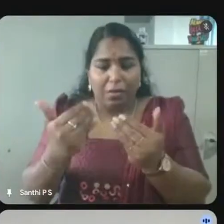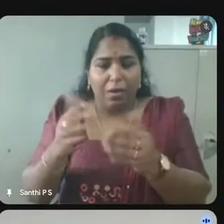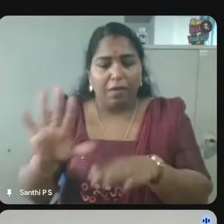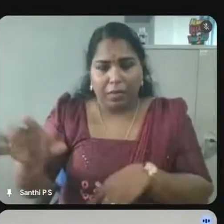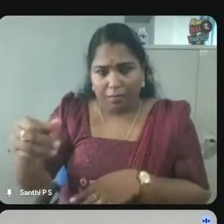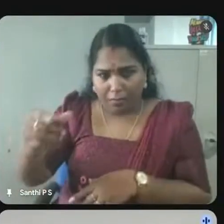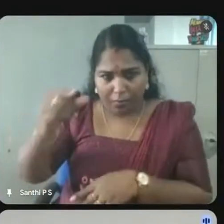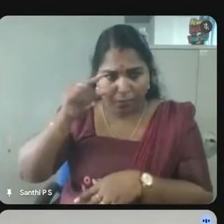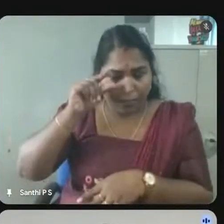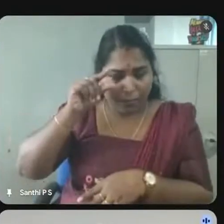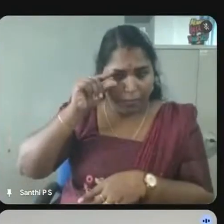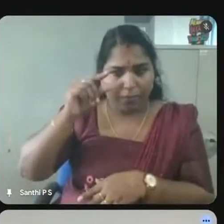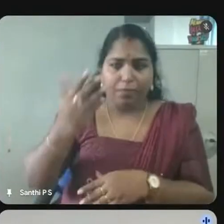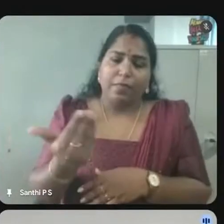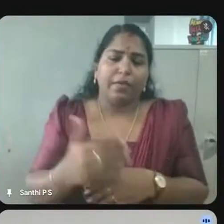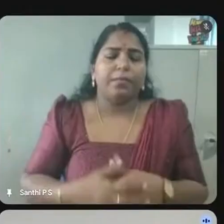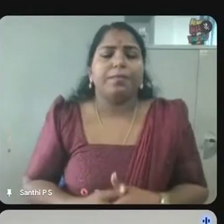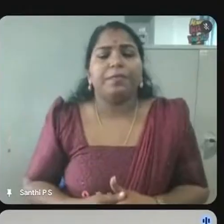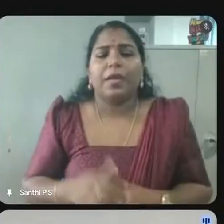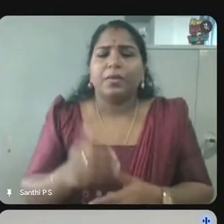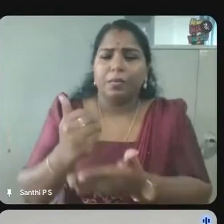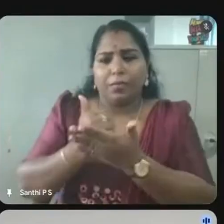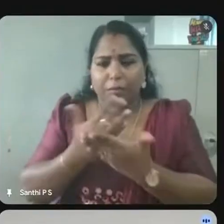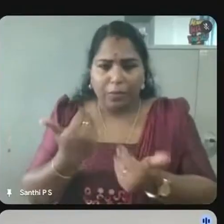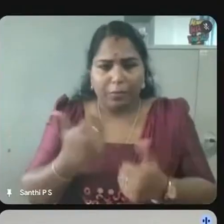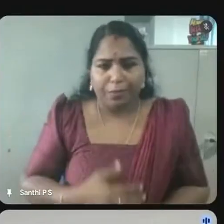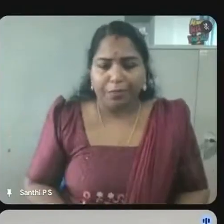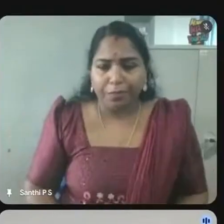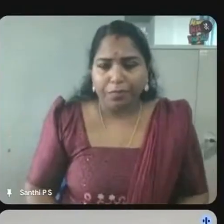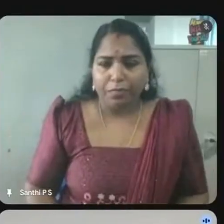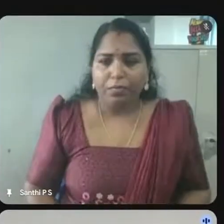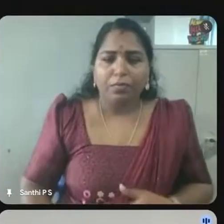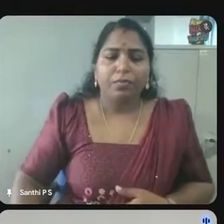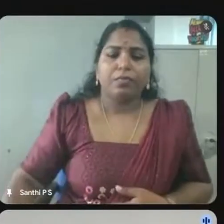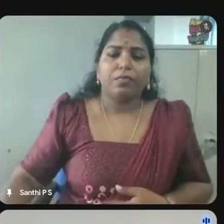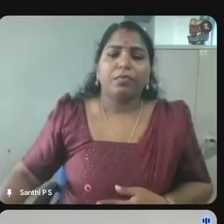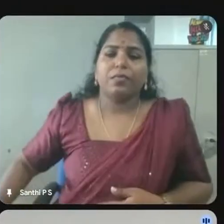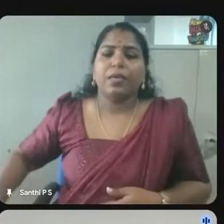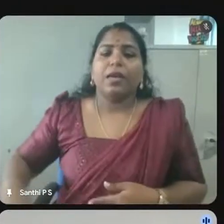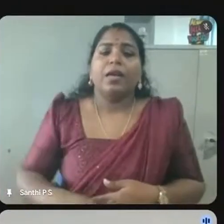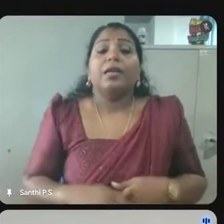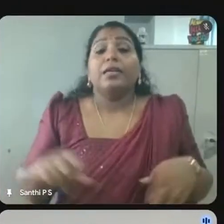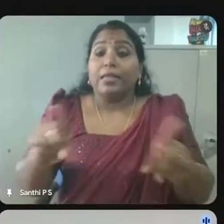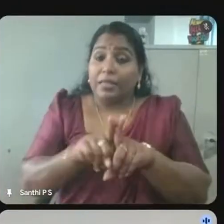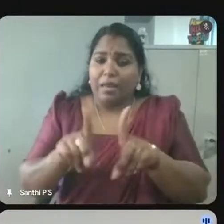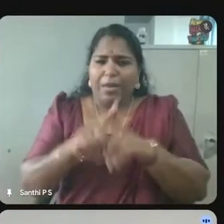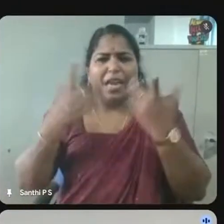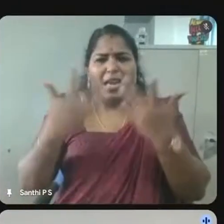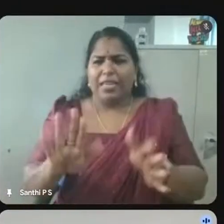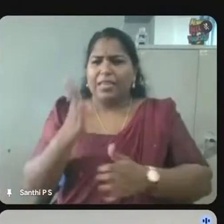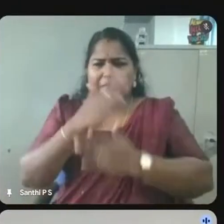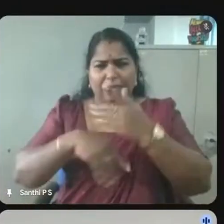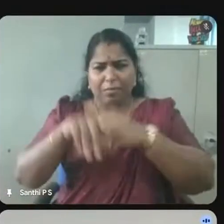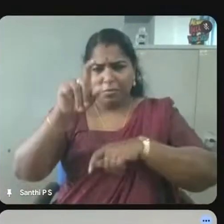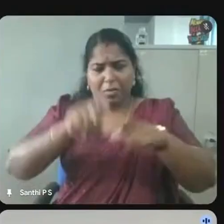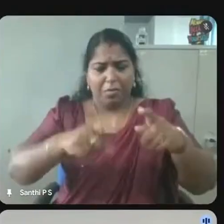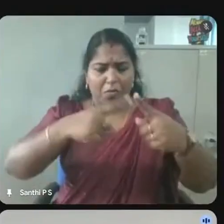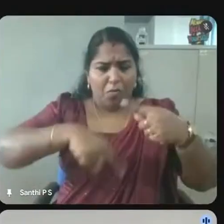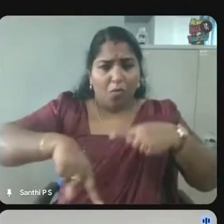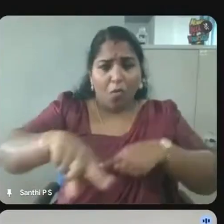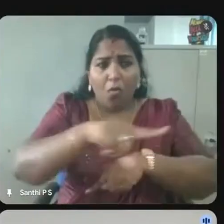നമ്മളെ സഹായിക്കുന്ന ഒരു കാര്യമാണ്. അപ്പോൾ നമ്മൾ ഇതുപോലെ എന്ത് വൈകല്യമുള്ള ഒരാളോട് നമ്മൾ